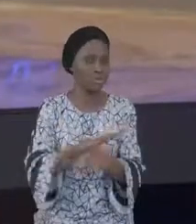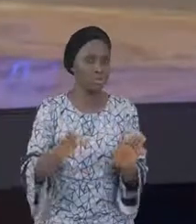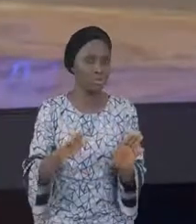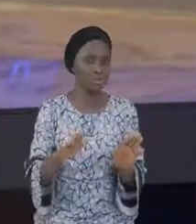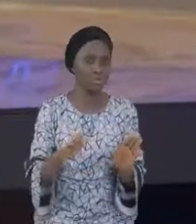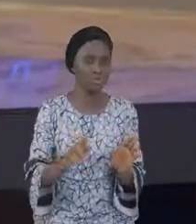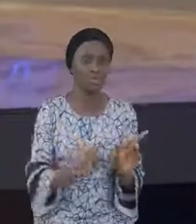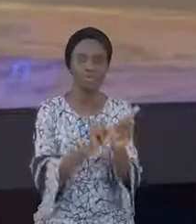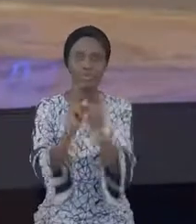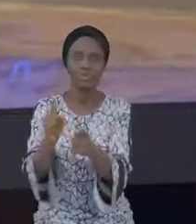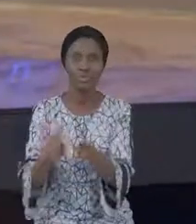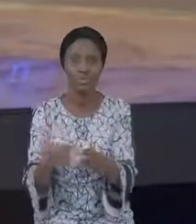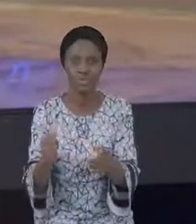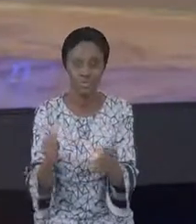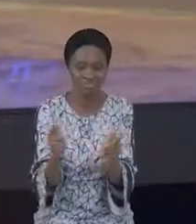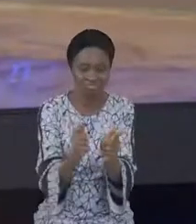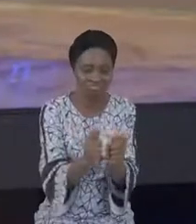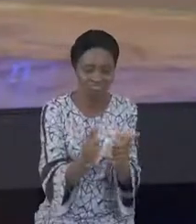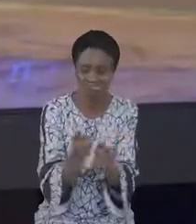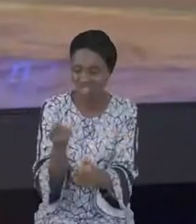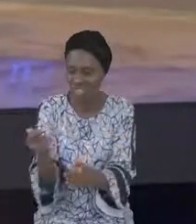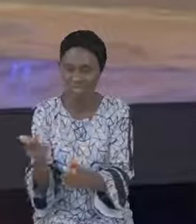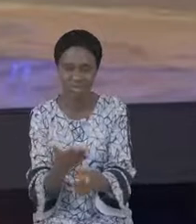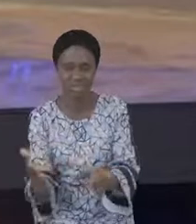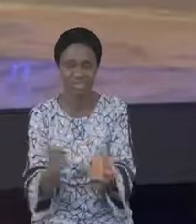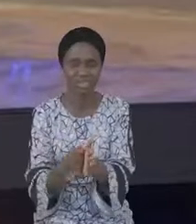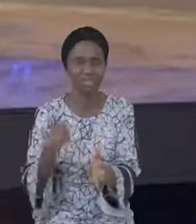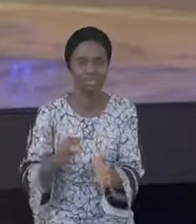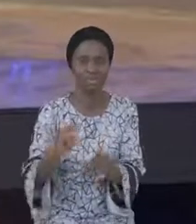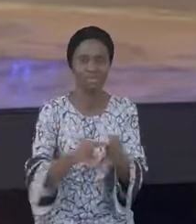primaire, non. On ne retourne pas aux choses